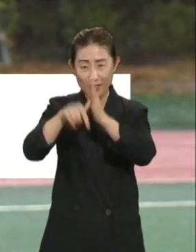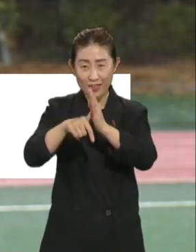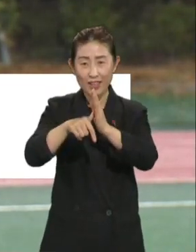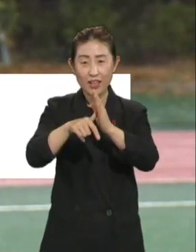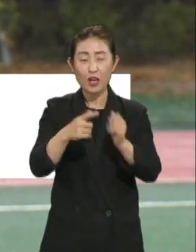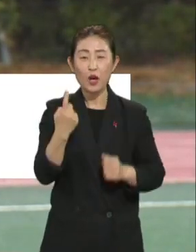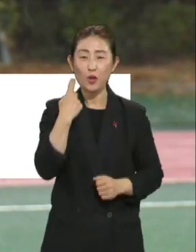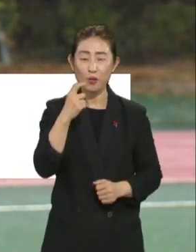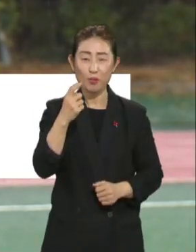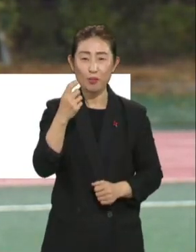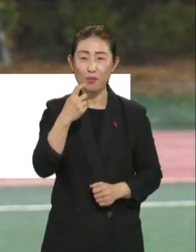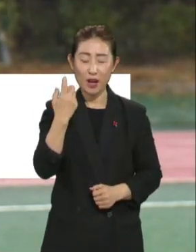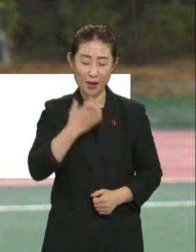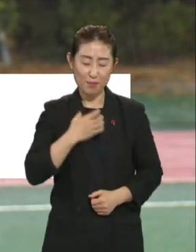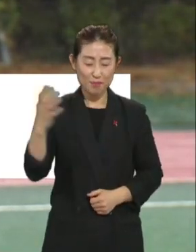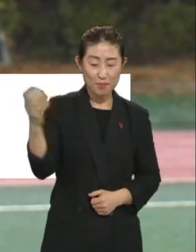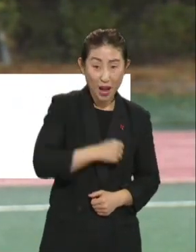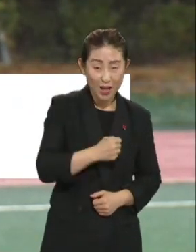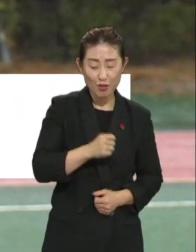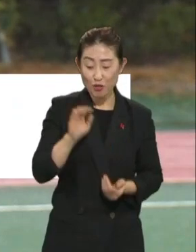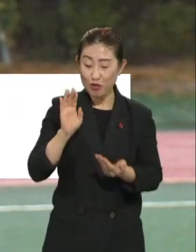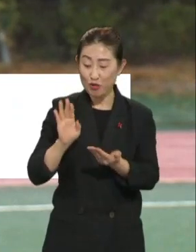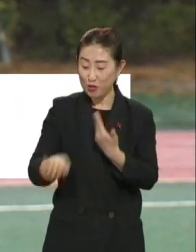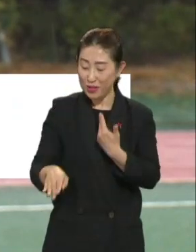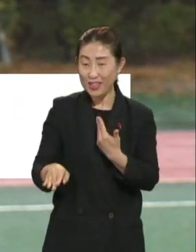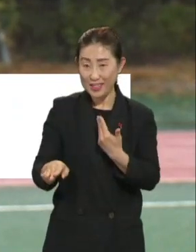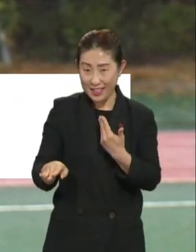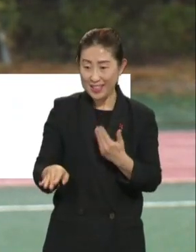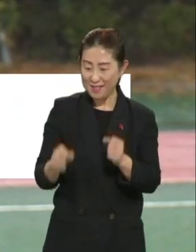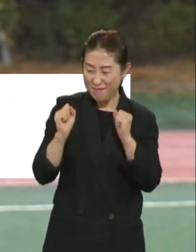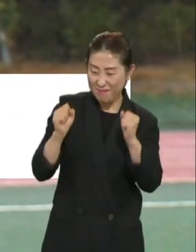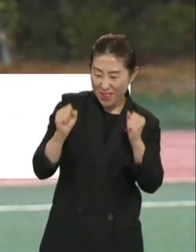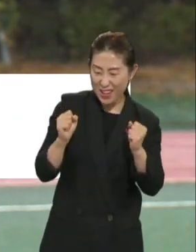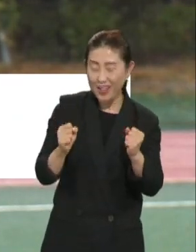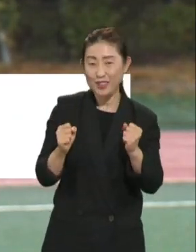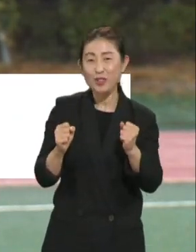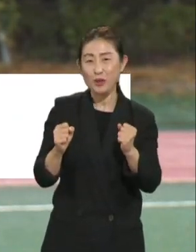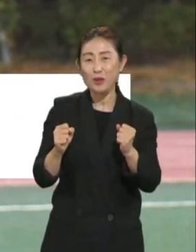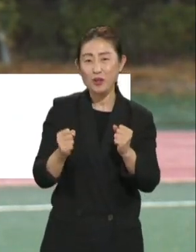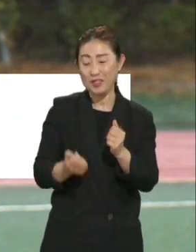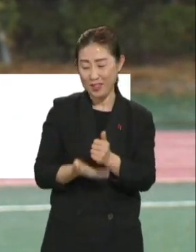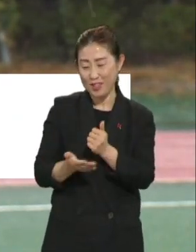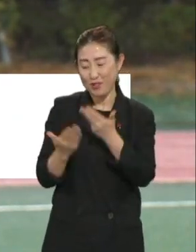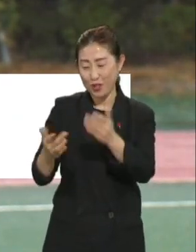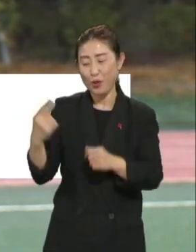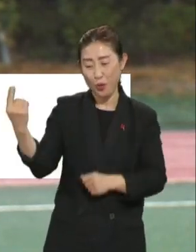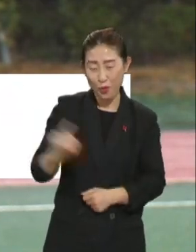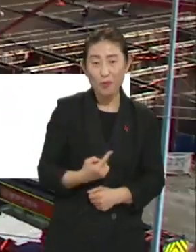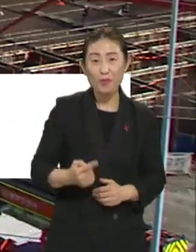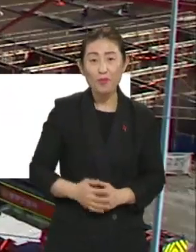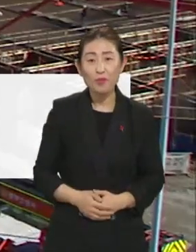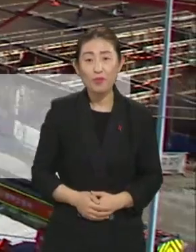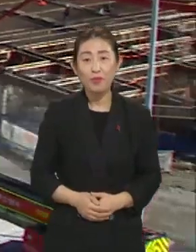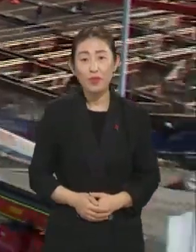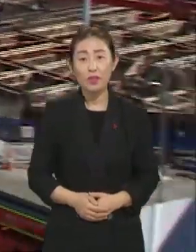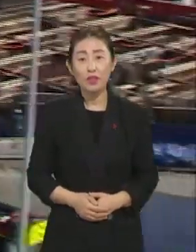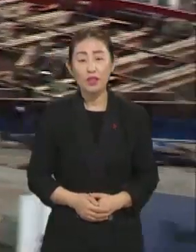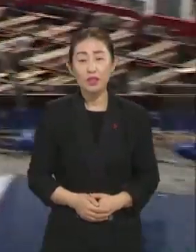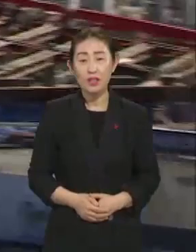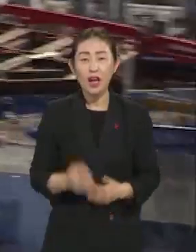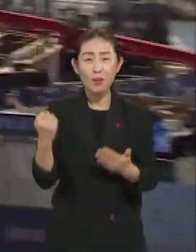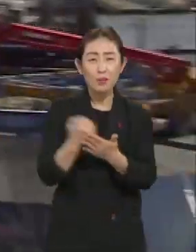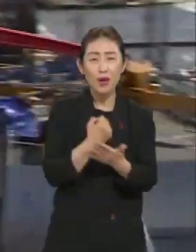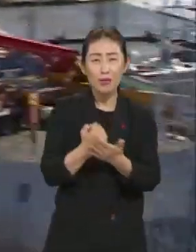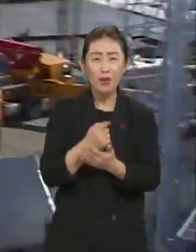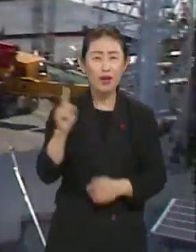와서 또 후배들한테 한번 또 응원차, 격려차 한번 돌아오겠습니다. 다만 지역